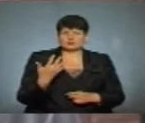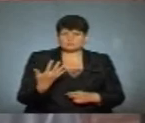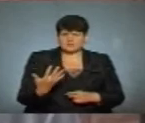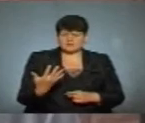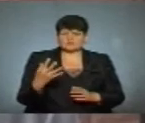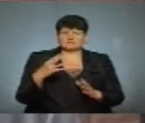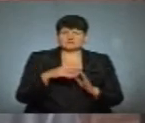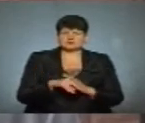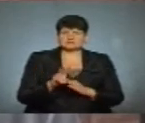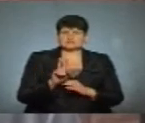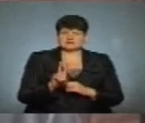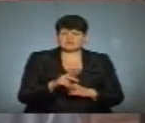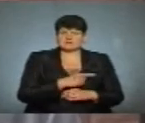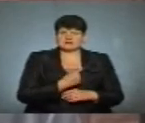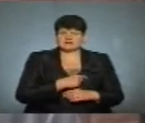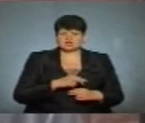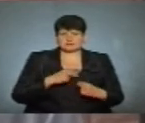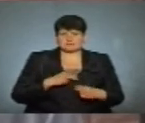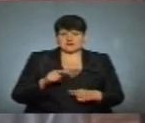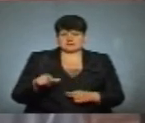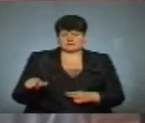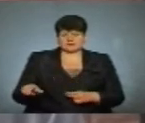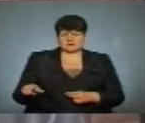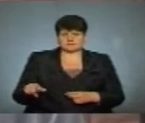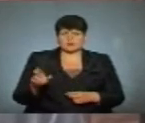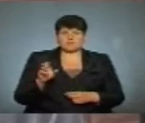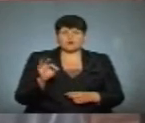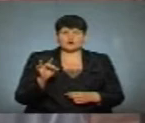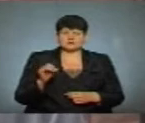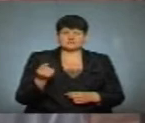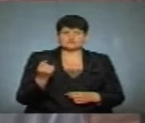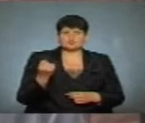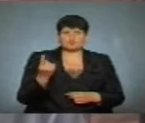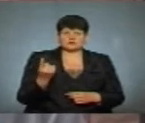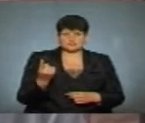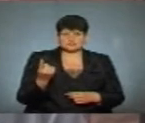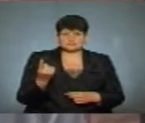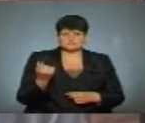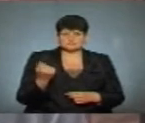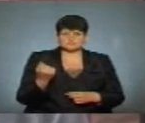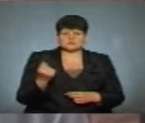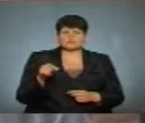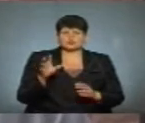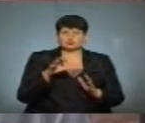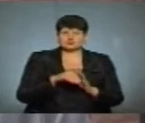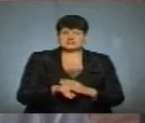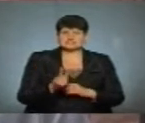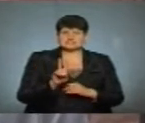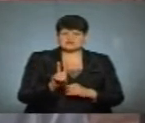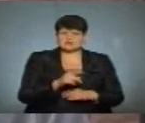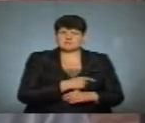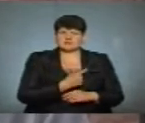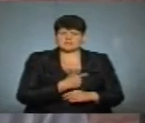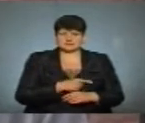тому числі 2 медичних працівники. В Борщівському 11, в тому числі 2